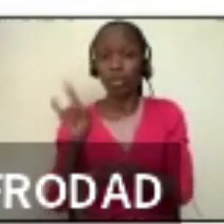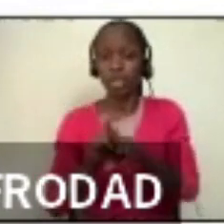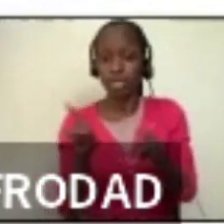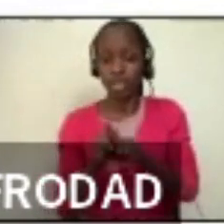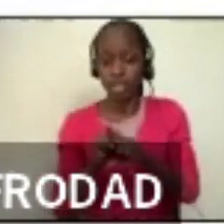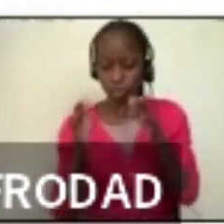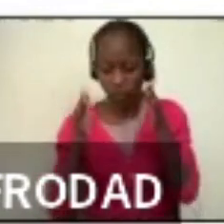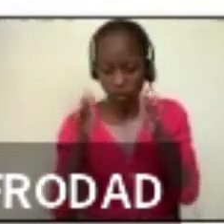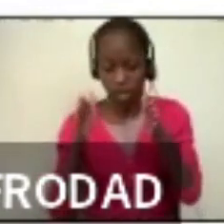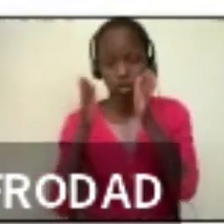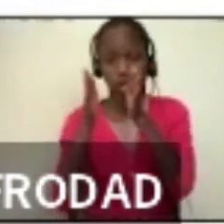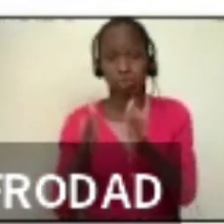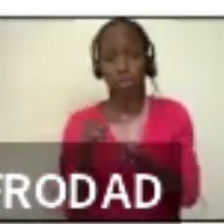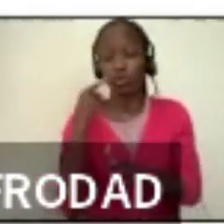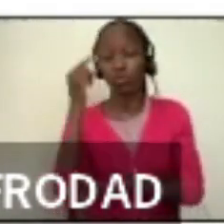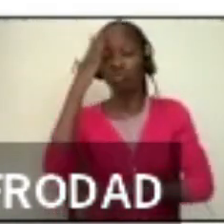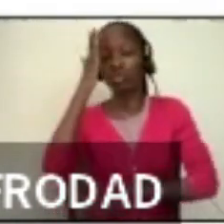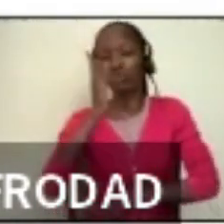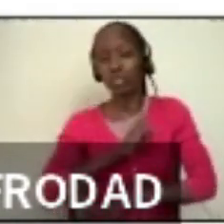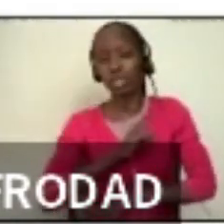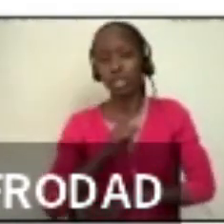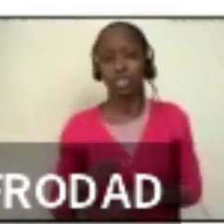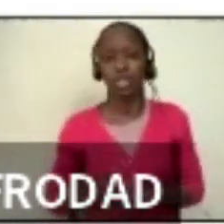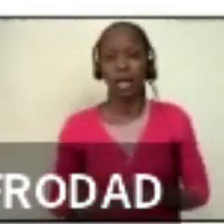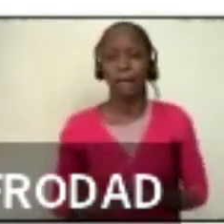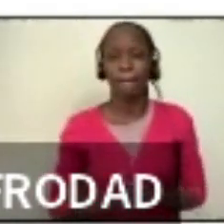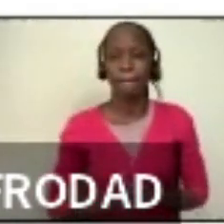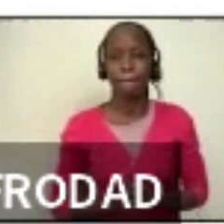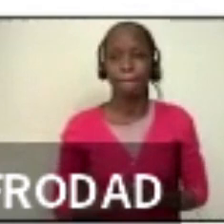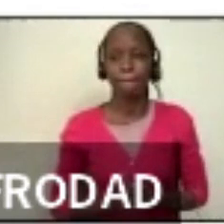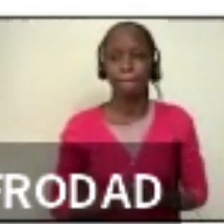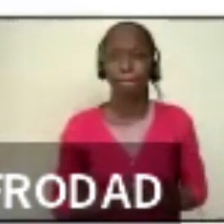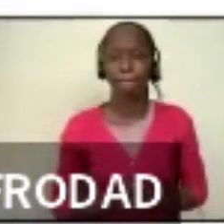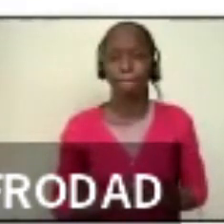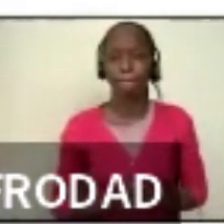ça fait moins vendre que travailler sur quelqu'un qui est connu, même si ça rapporte des risques. Donc